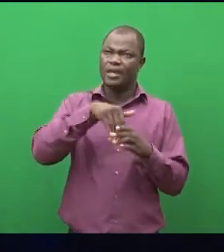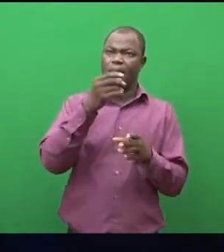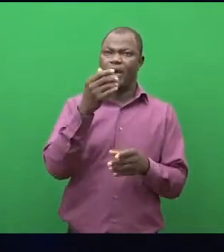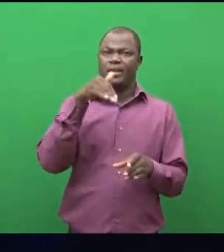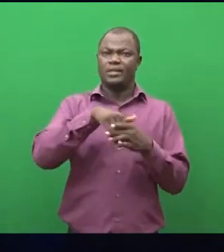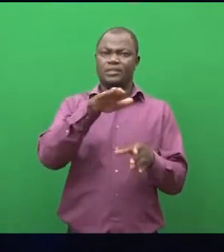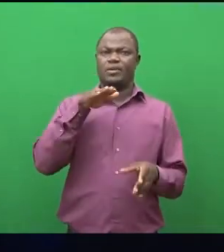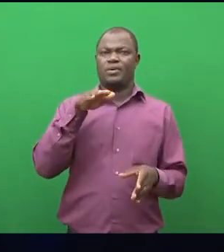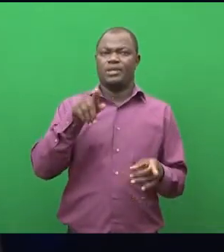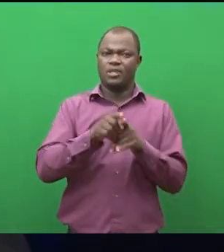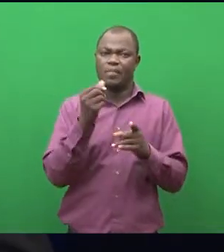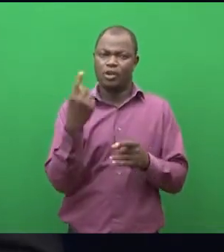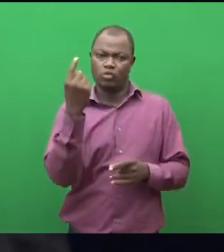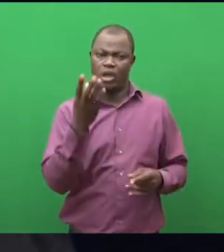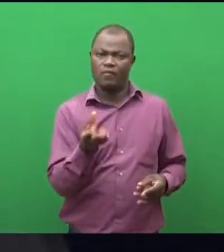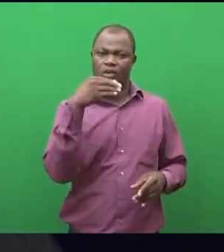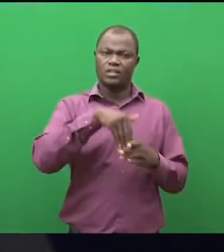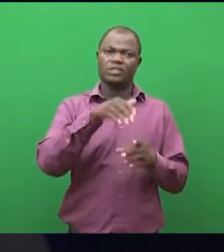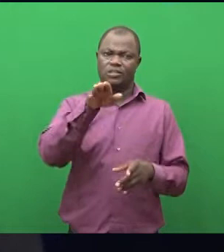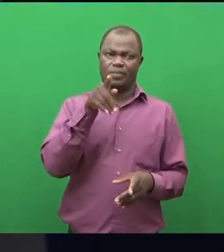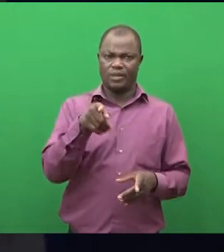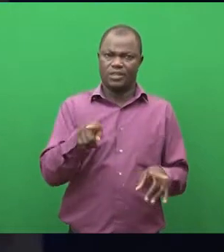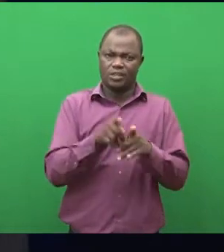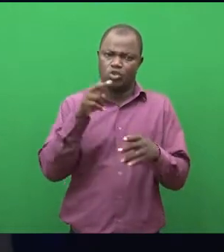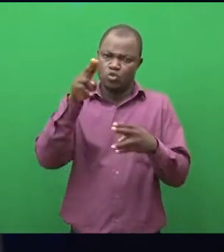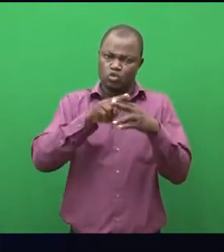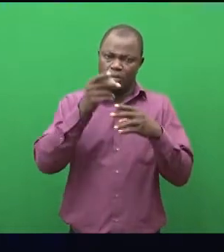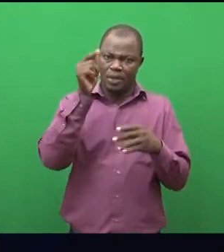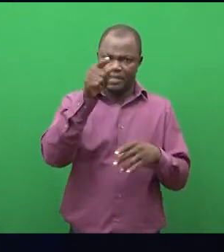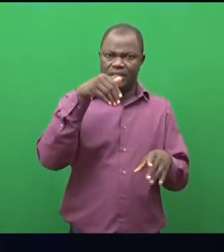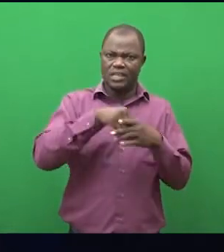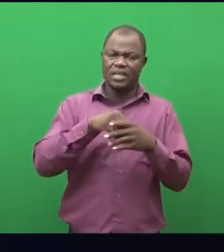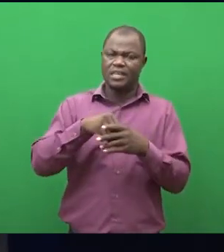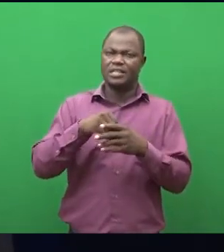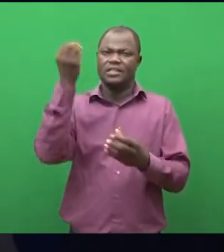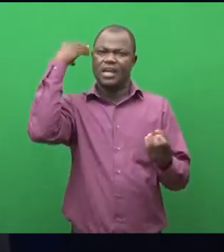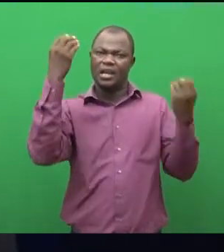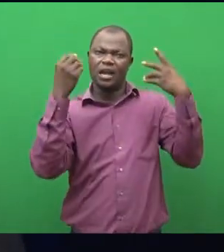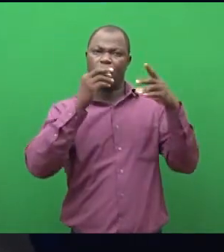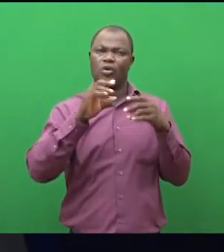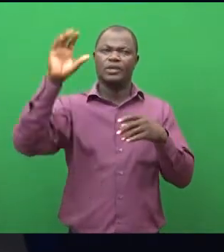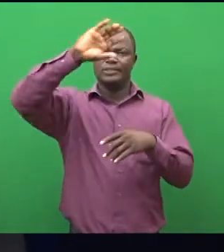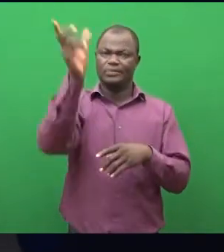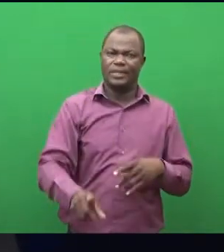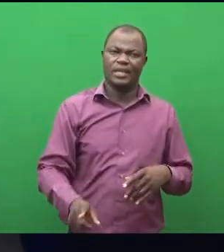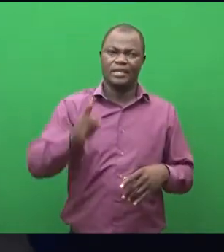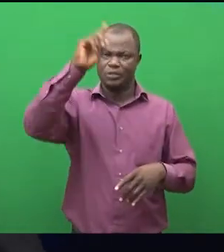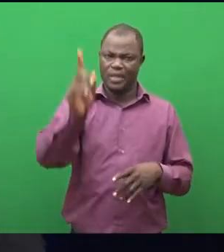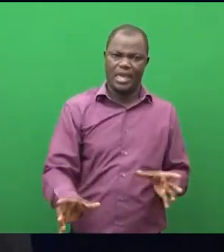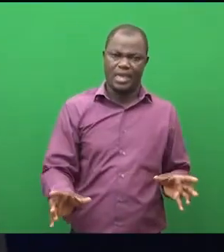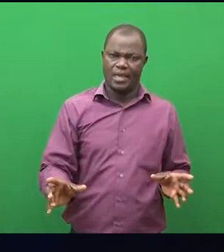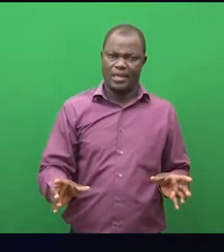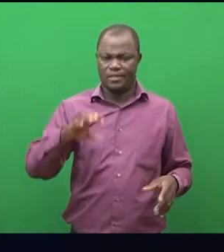racho rawawanawo kunogwara ukanoenda ukarishandisa uri kunyanga kana kuchipinga richabatsirawo ikoko. Saka tinoda kuti